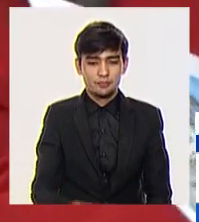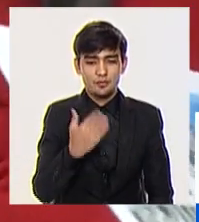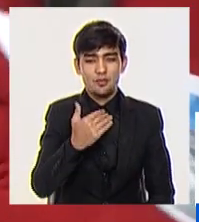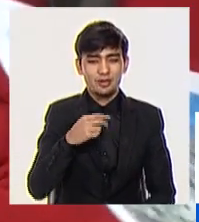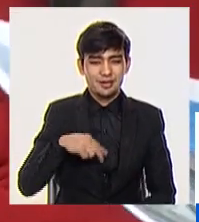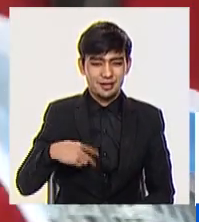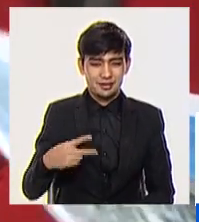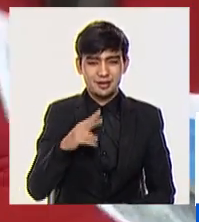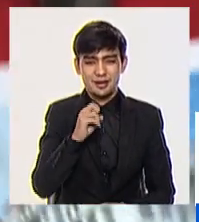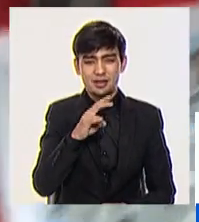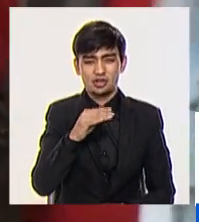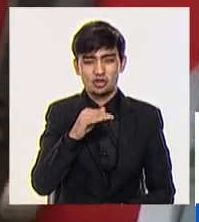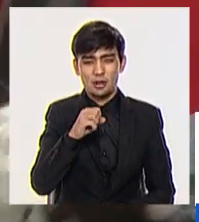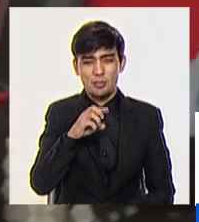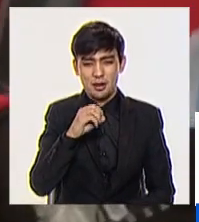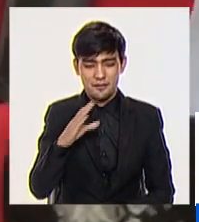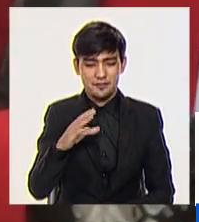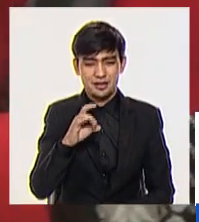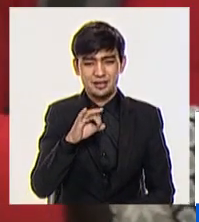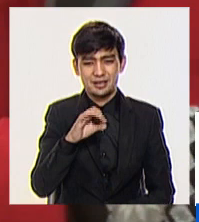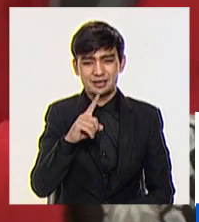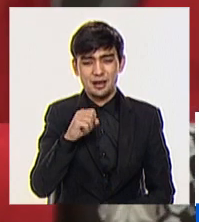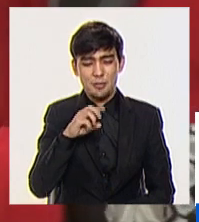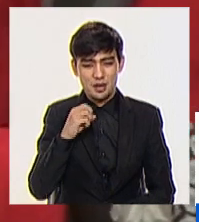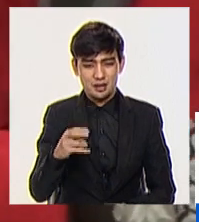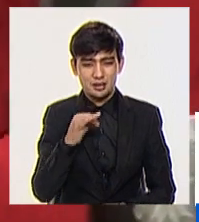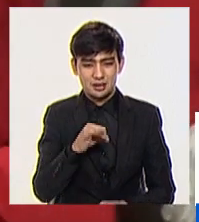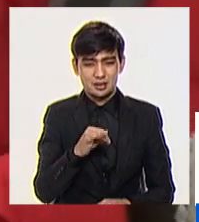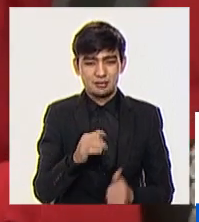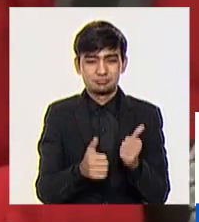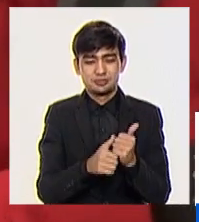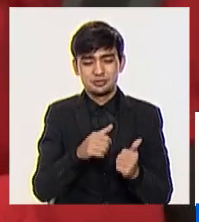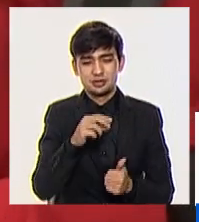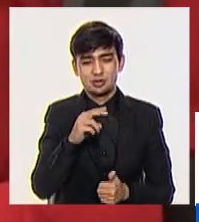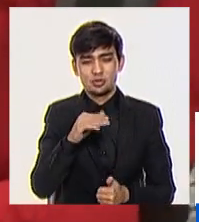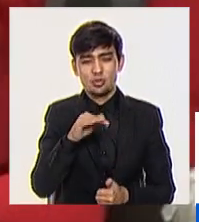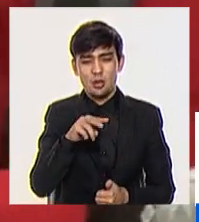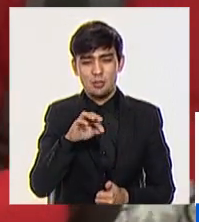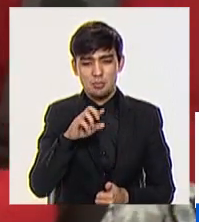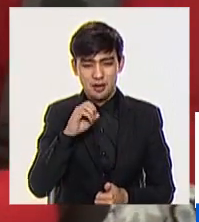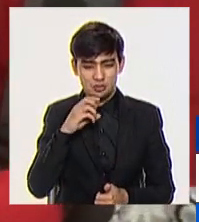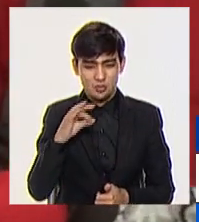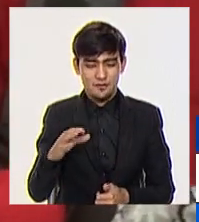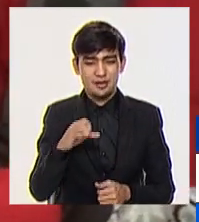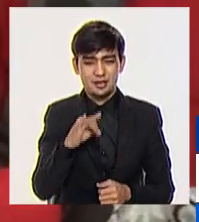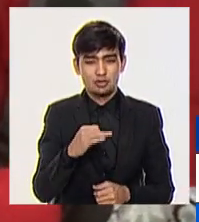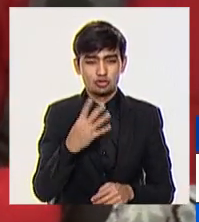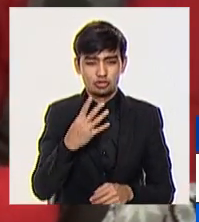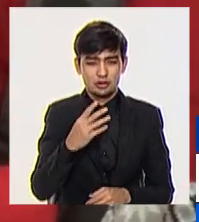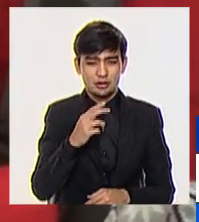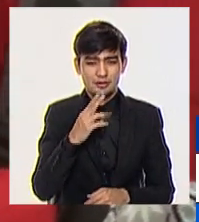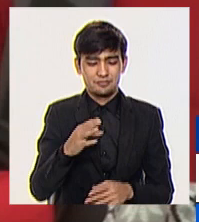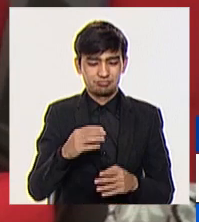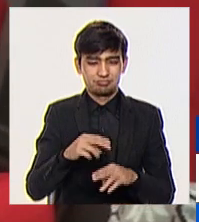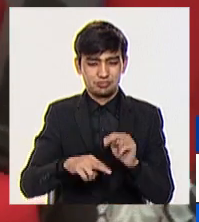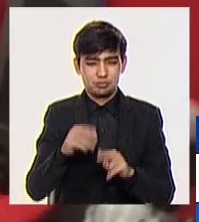директоры Кенжебай Ризабек. Учитель, учредитель Зурбасов Давид. Бұлар осай жылы комплекс 4 этажы саламыз деп бізге